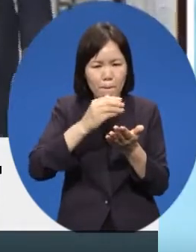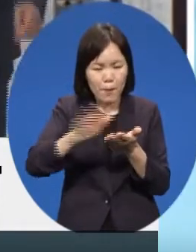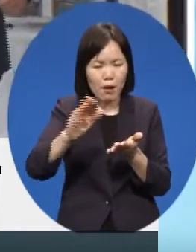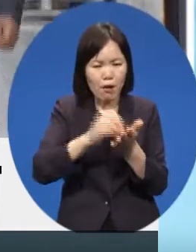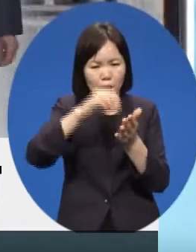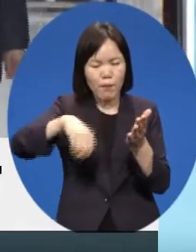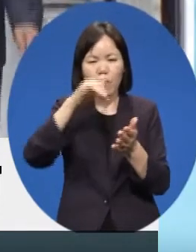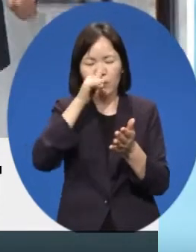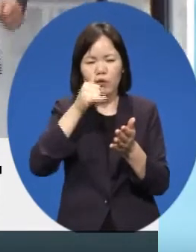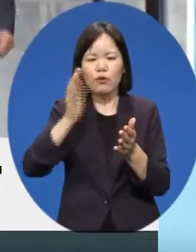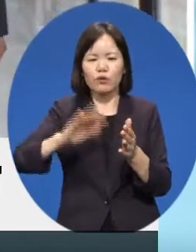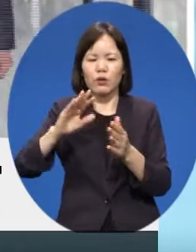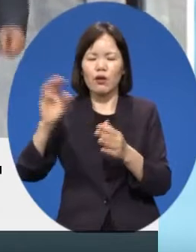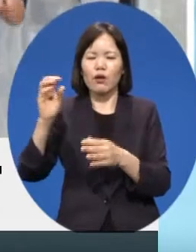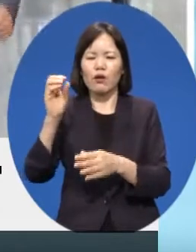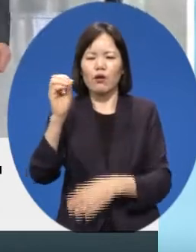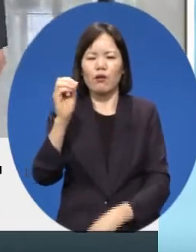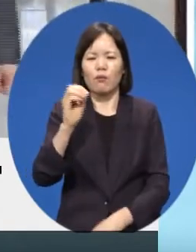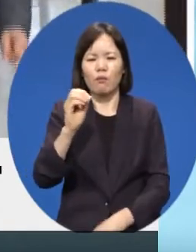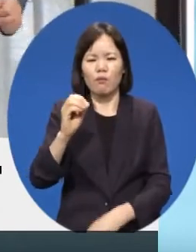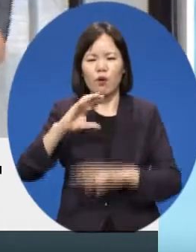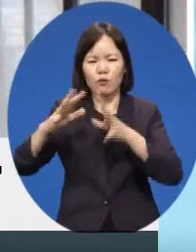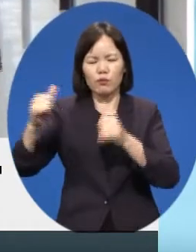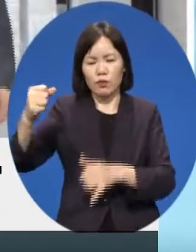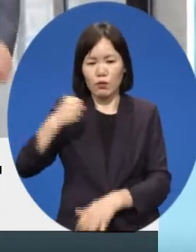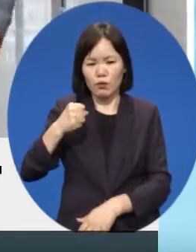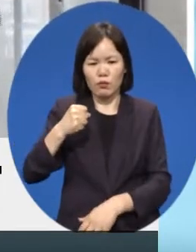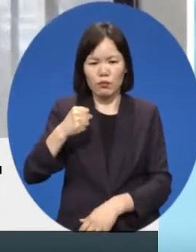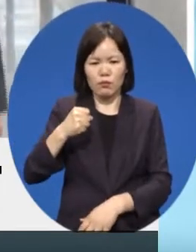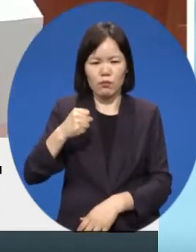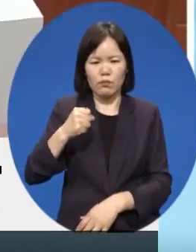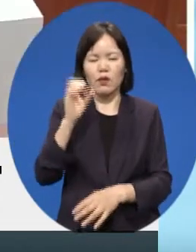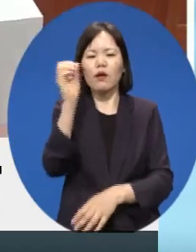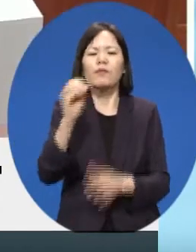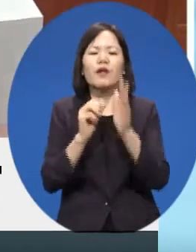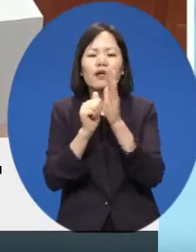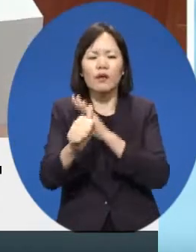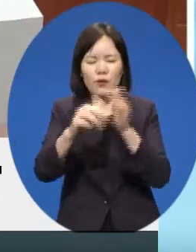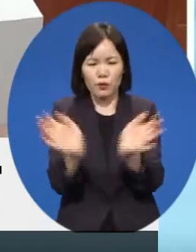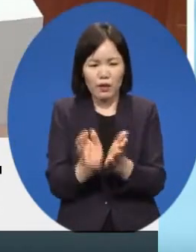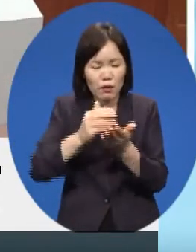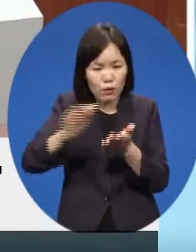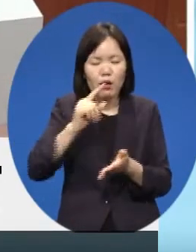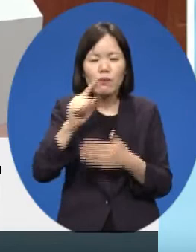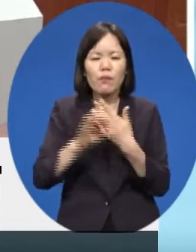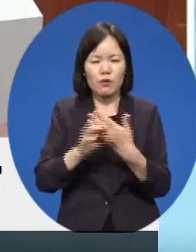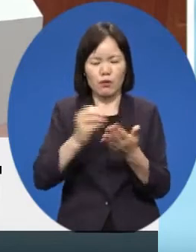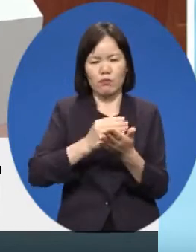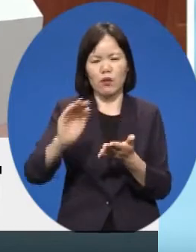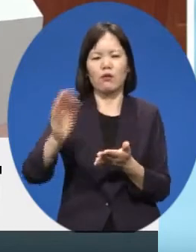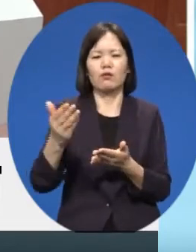길은 와 비례대표 의원들은 출당 했잖아요 분들 어떻게 할 수도 없어요 당에서 나가라 그럼 나갈 수 밖에 없는 상황 이거든요 이렇게까지 한데 국민의 힘이